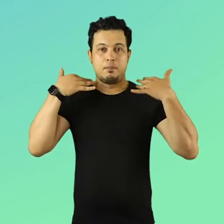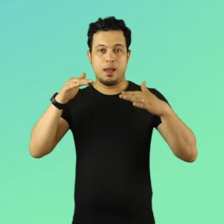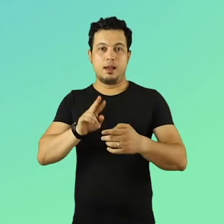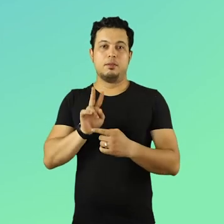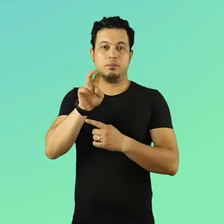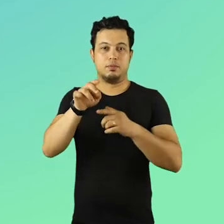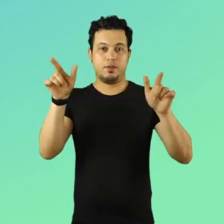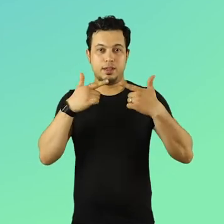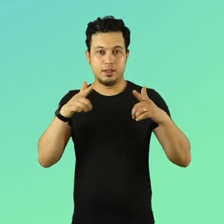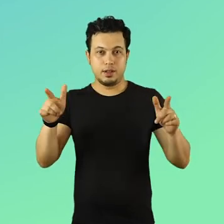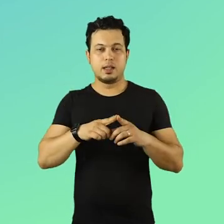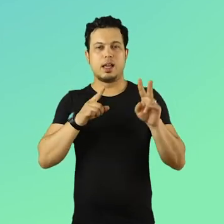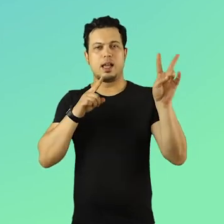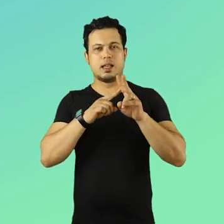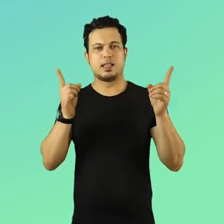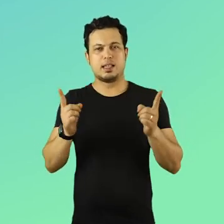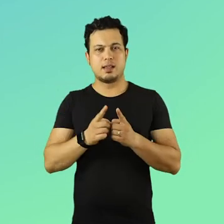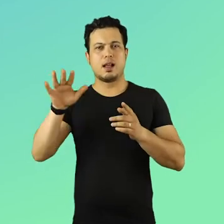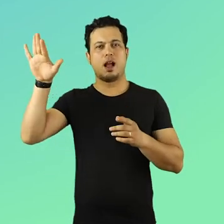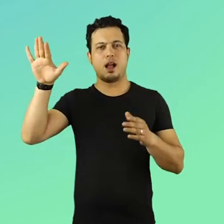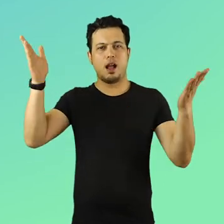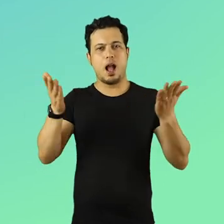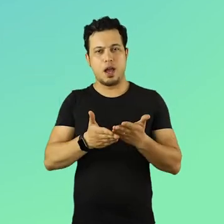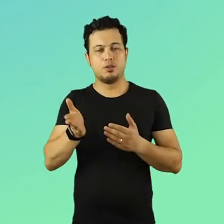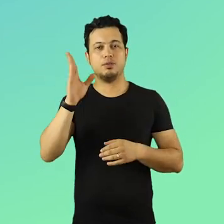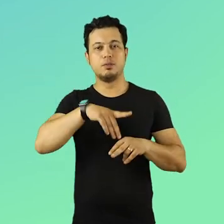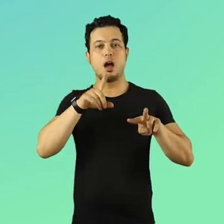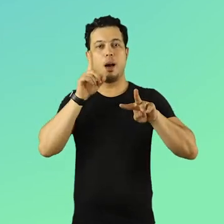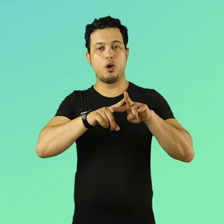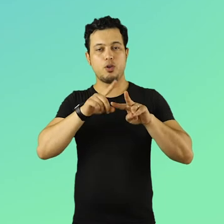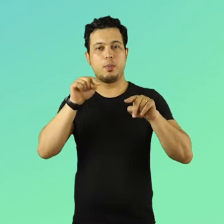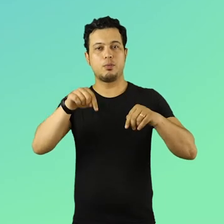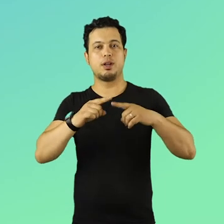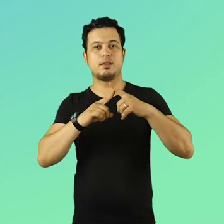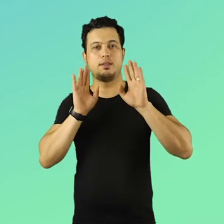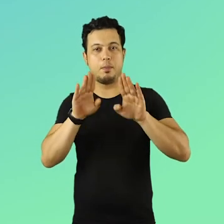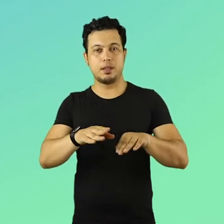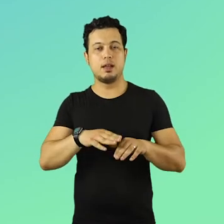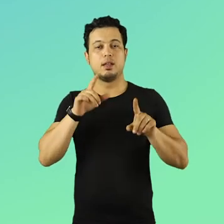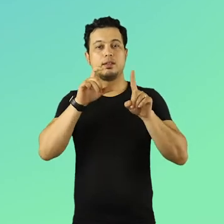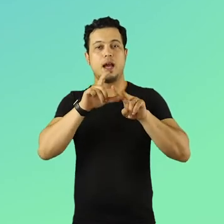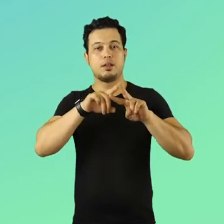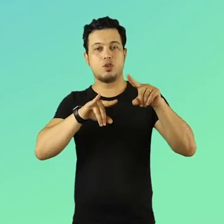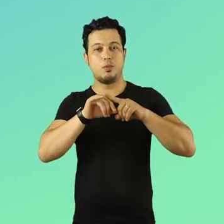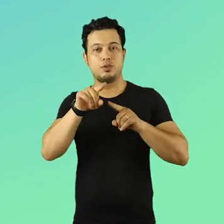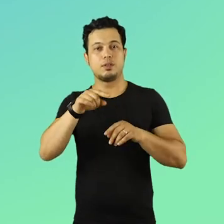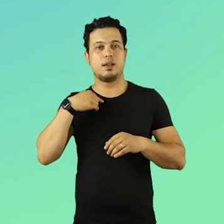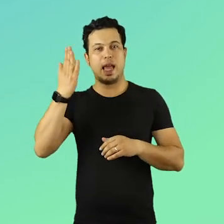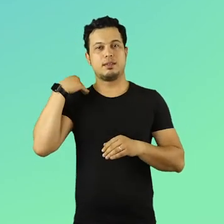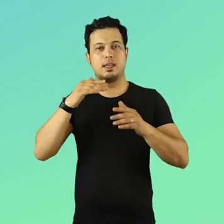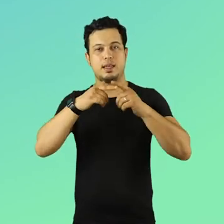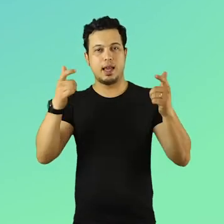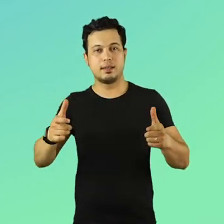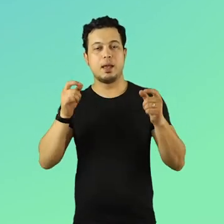Atlatma Festivali. Kısık Kanyonu. Apollon Lermonos Tapınağı. Dinosopolis Antik Kenti.